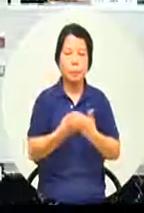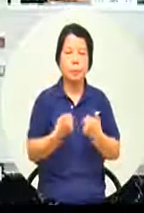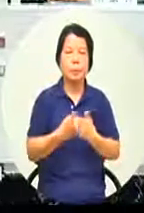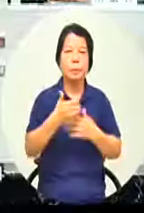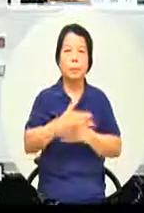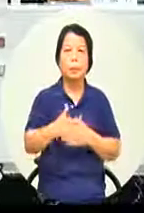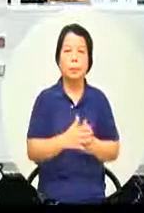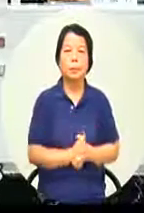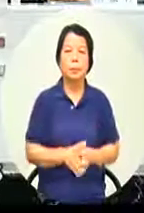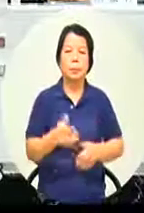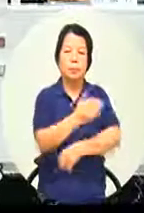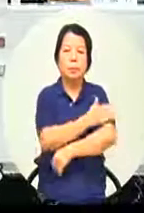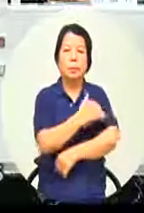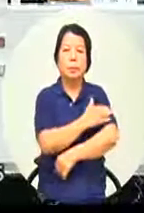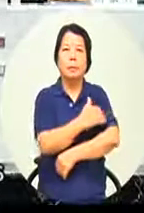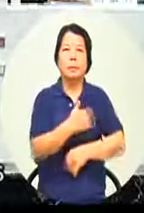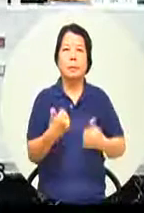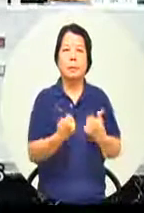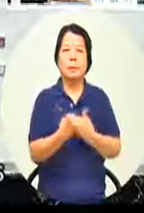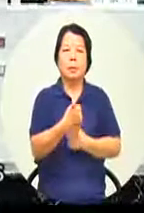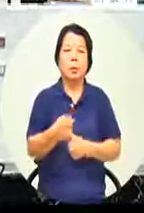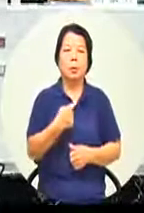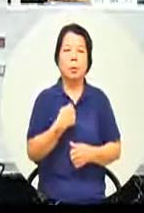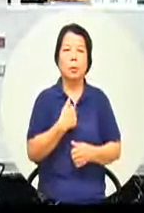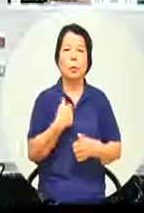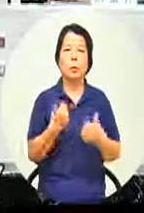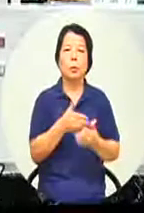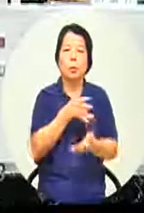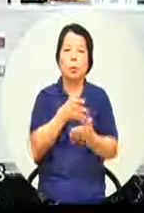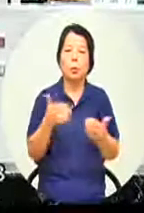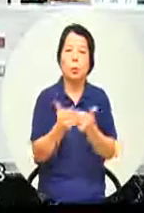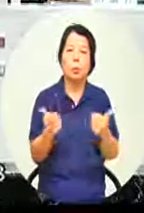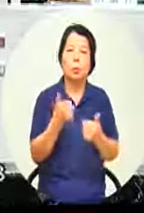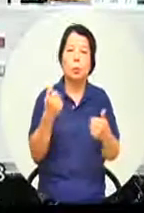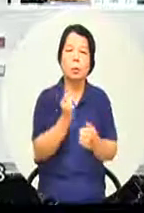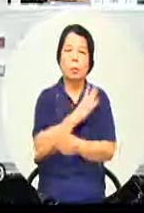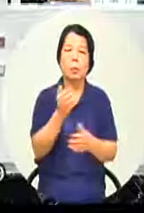到陈美雅议员还有我咨询完之后再行上会。